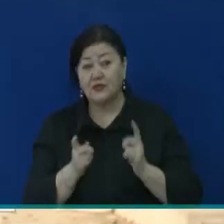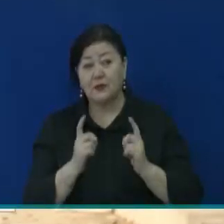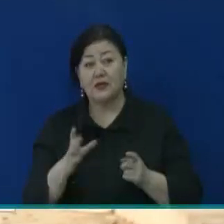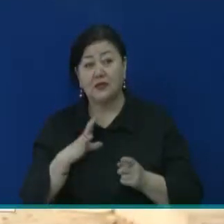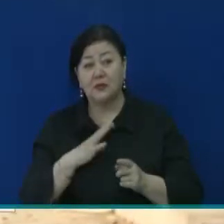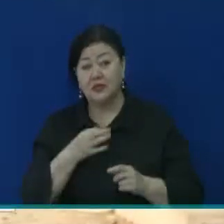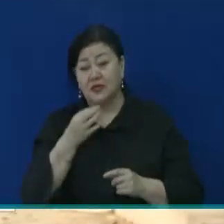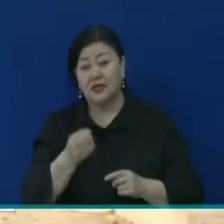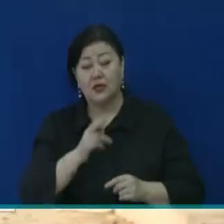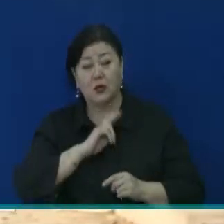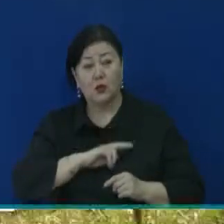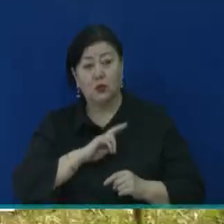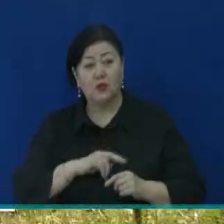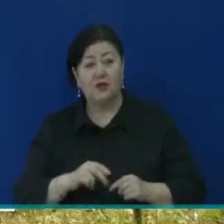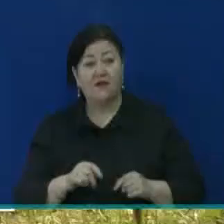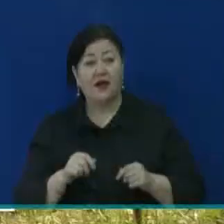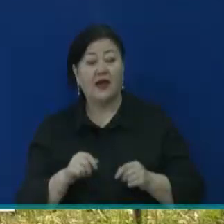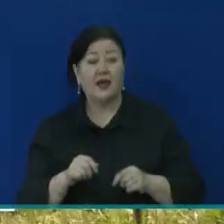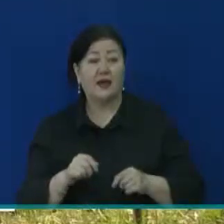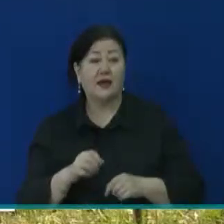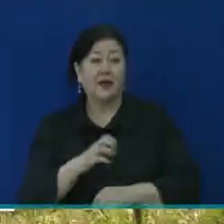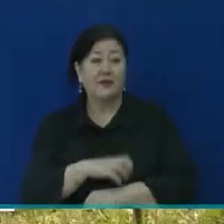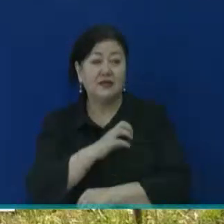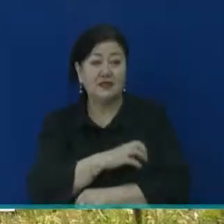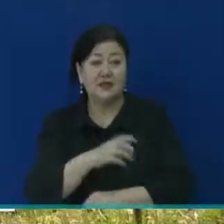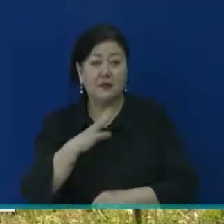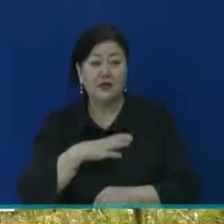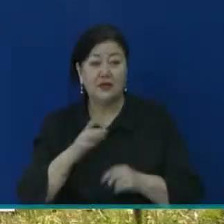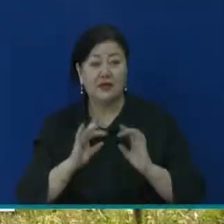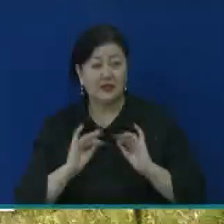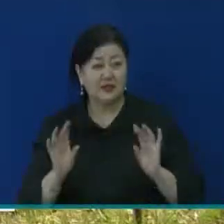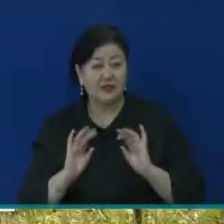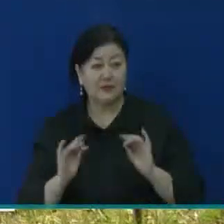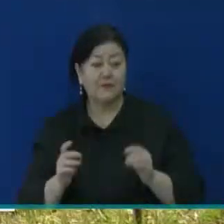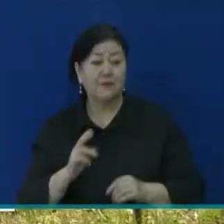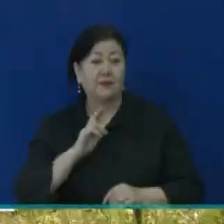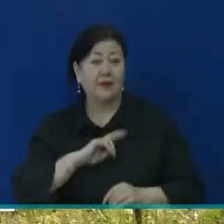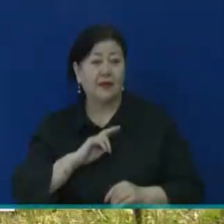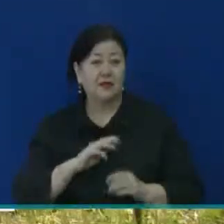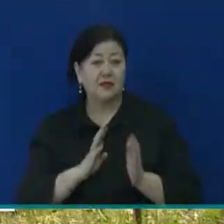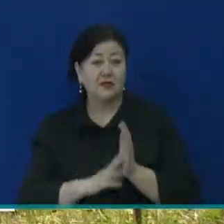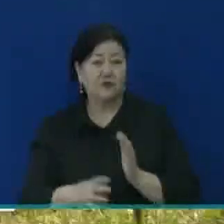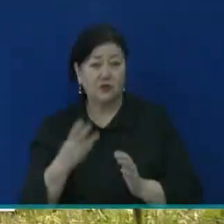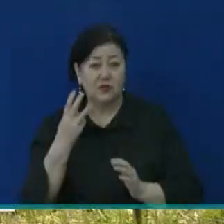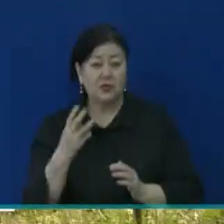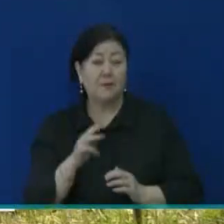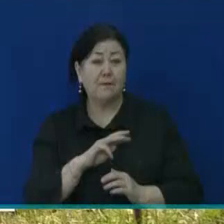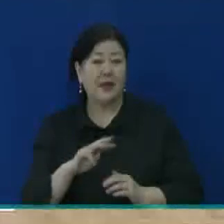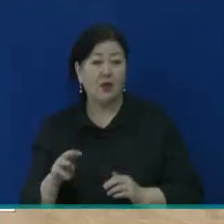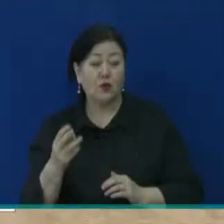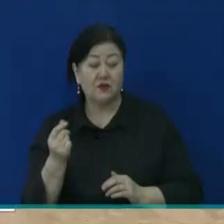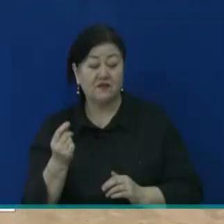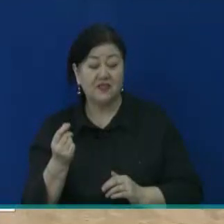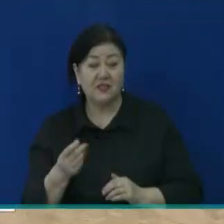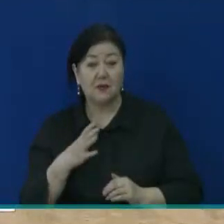еңбек инспекторларының тарапынан жұмыс берушілермен жүргізілген түсіндірме жұмыстарынан кейін жұмысшыларға 93 миллион теңге төленді, яғни